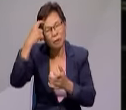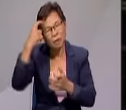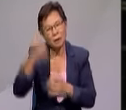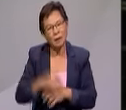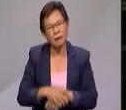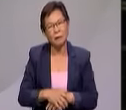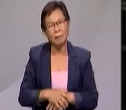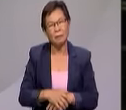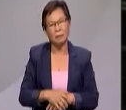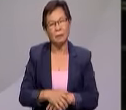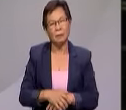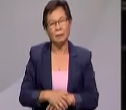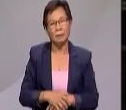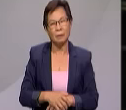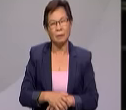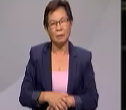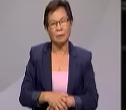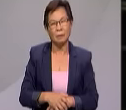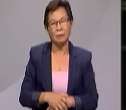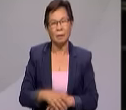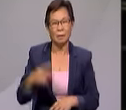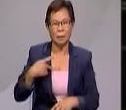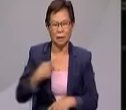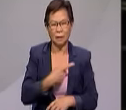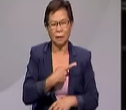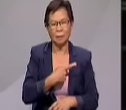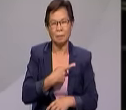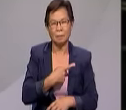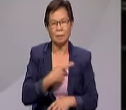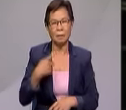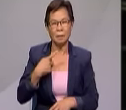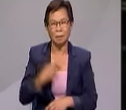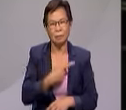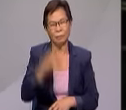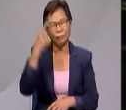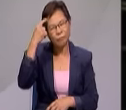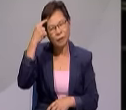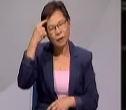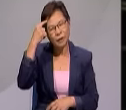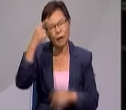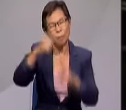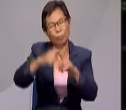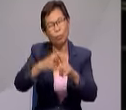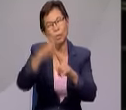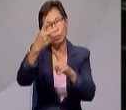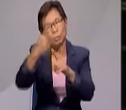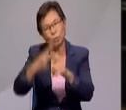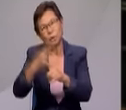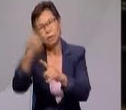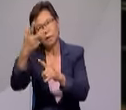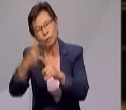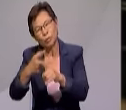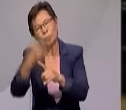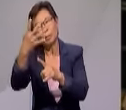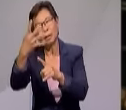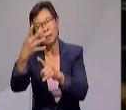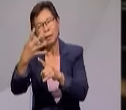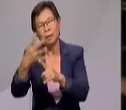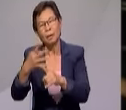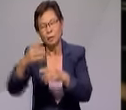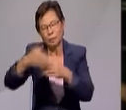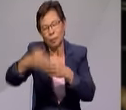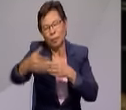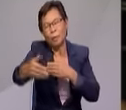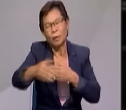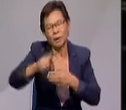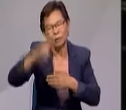fikir yang depan 3 tournament ni saja kita nak fikir nanti bulan 2, bulan 3, bulan 4 selepas ni